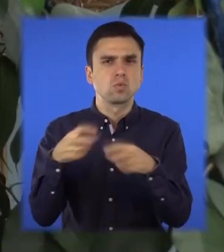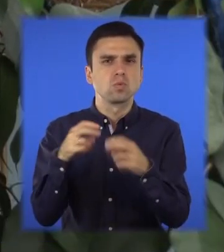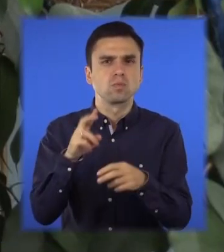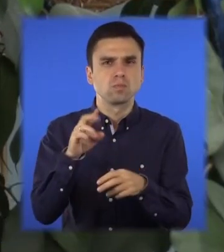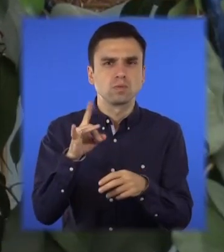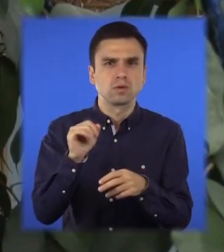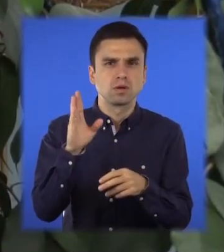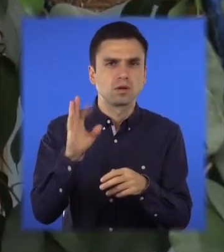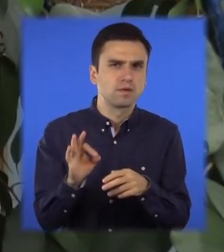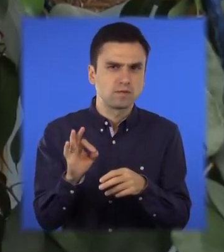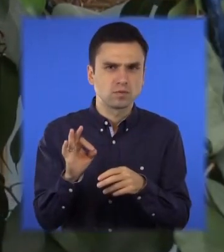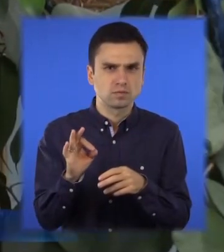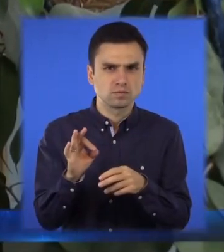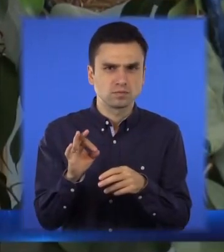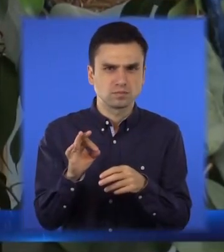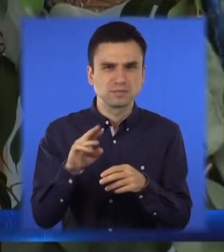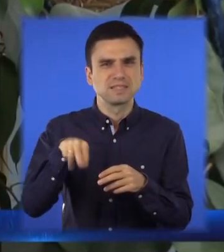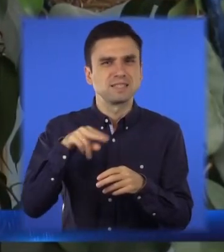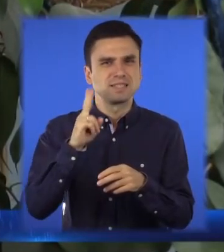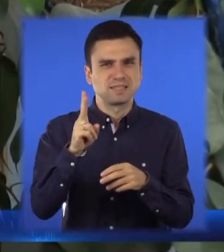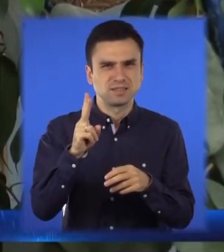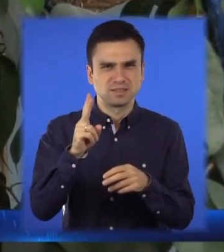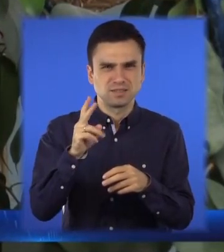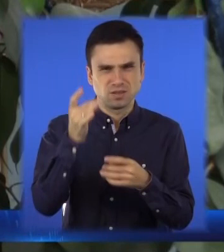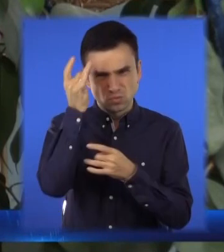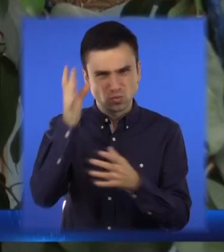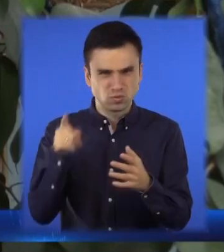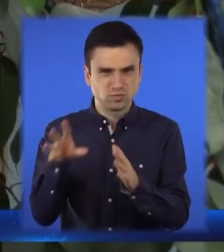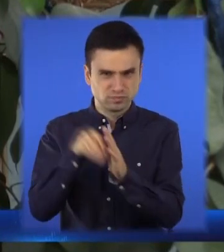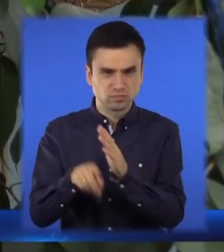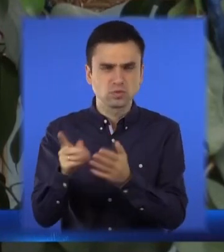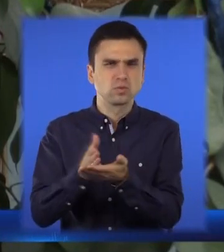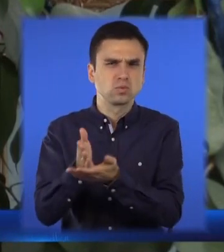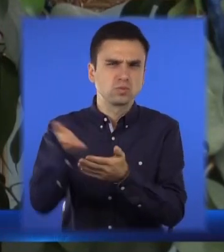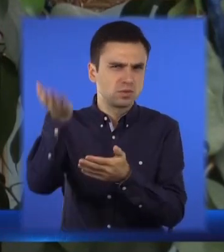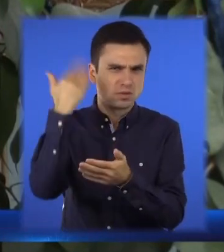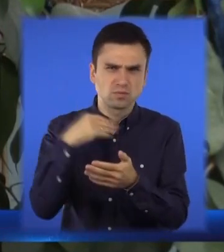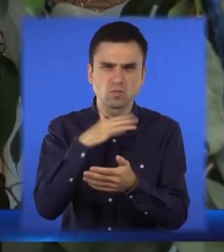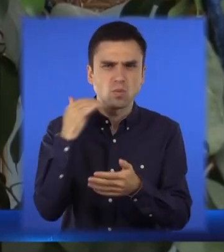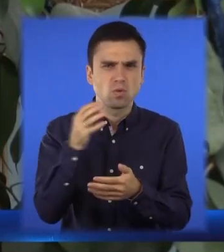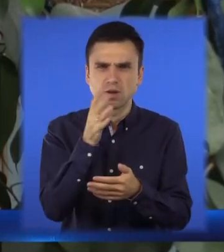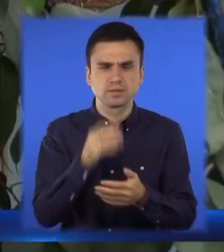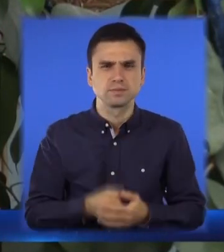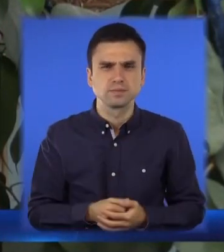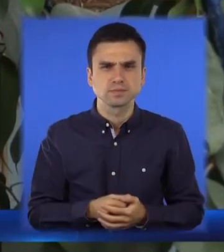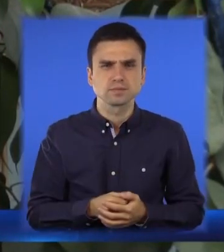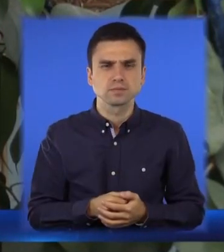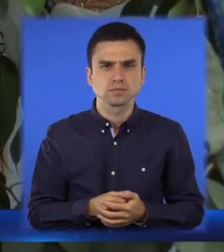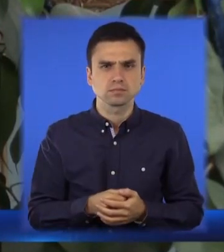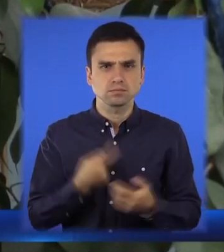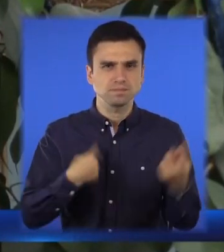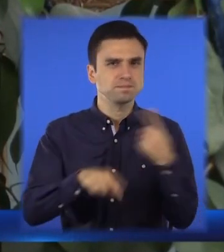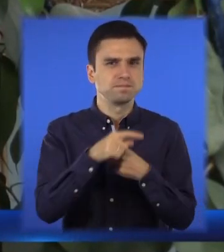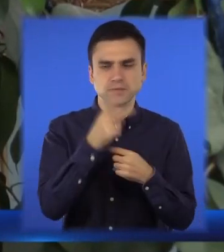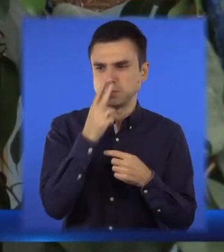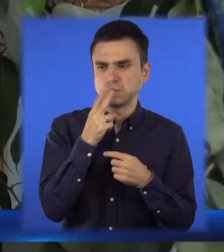культури. На даний момент першотравневий. Працює багато років на цій посаді. Ну, ми